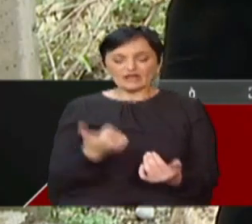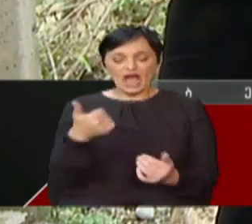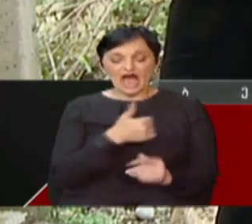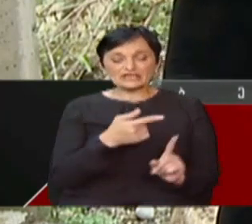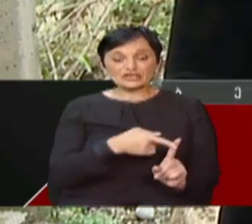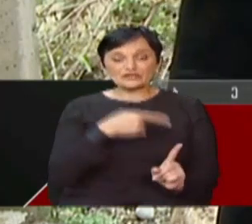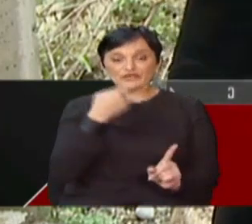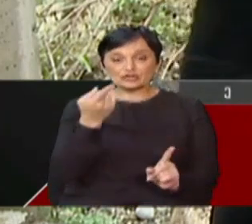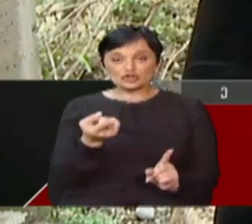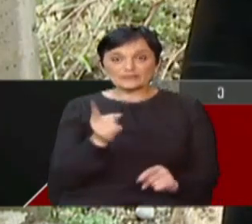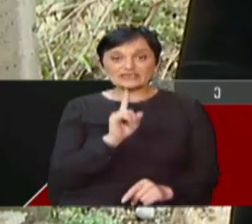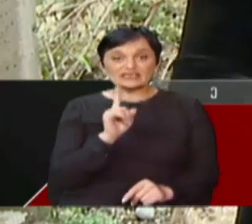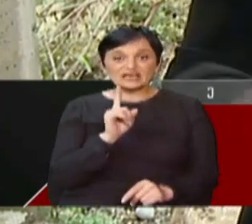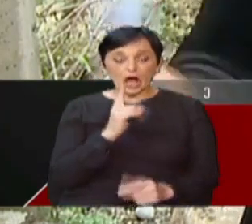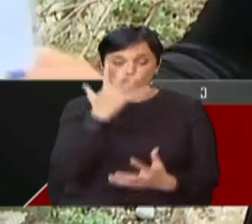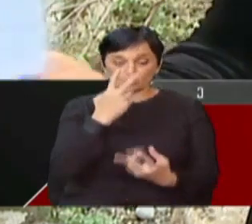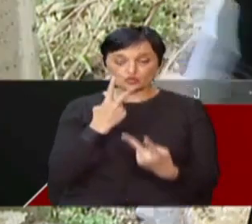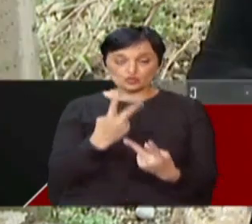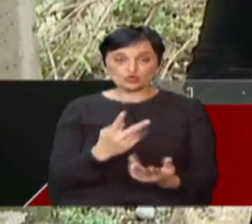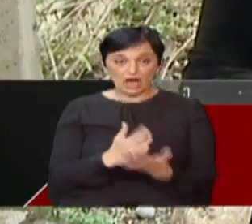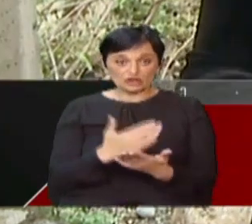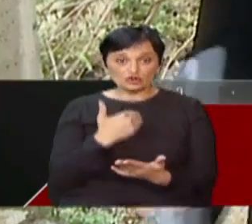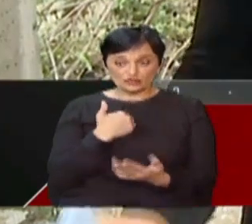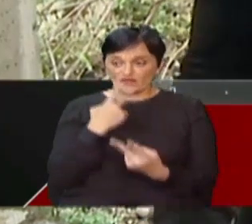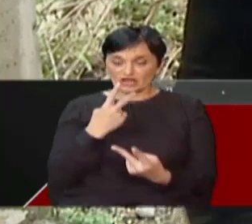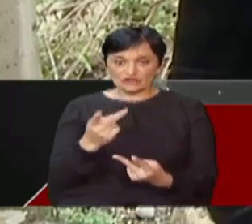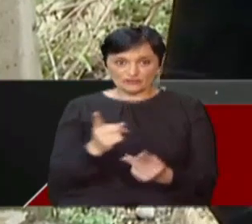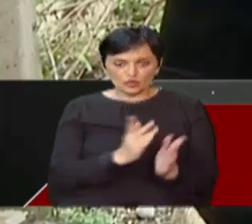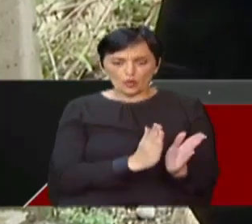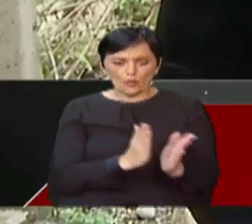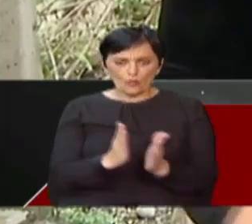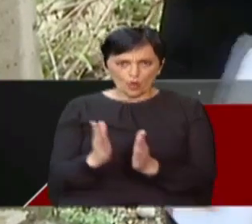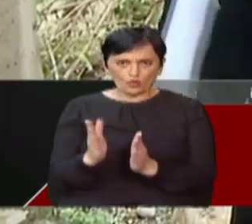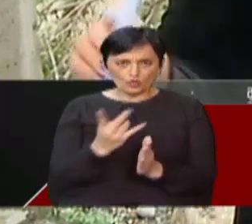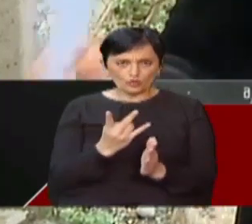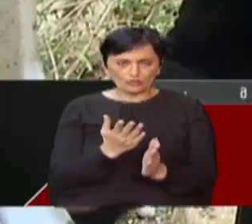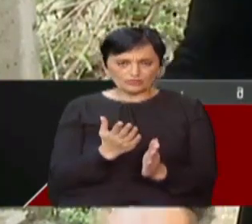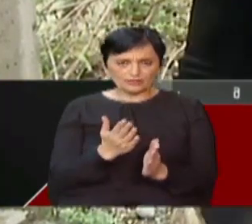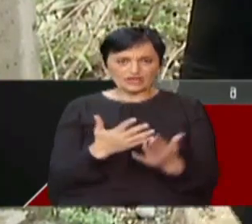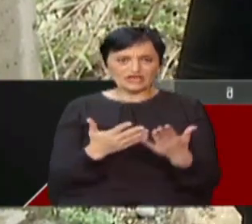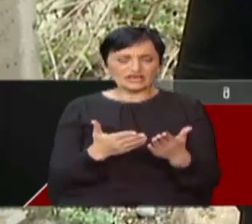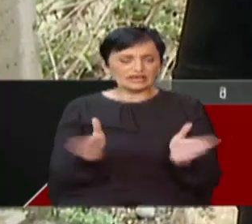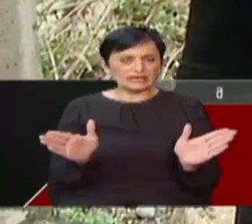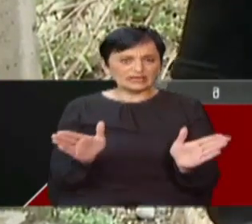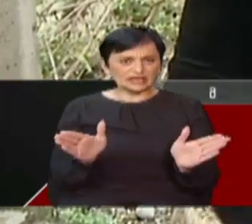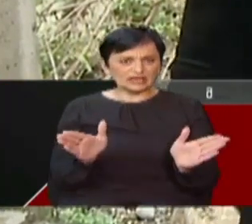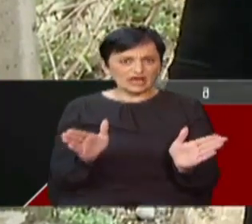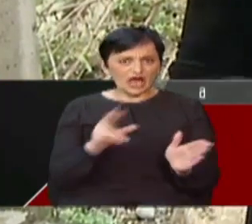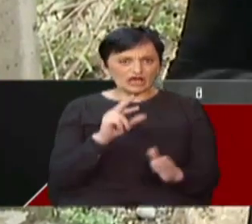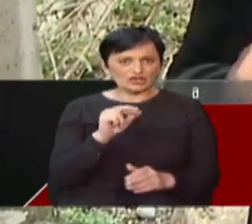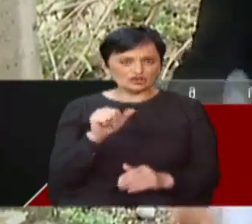კვირის შემდეგ, რა სურათი გვაქვს? ჩვენ ნახეთ, აქ ჯერ კიდევ მოსაწესრიგებელია, ღია არის